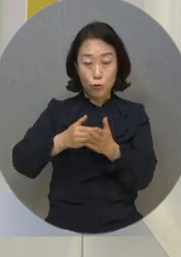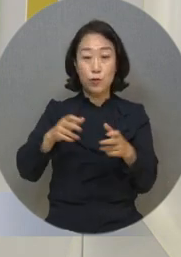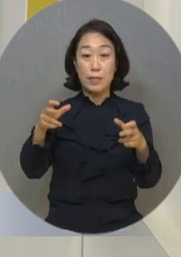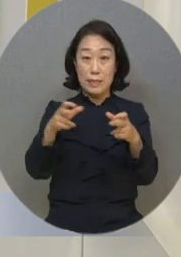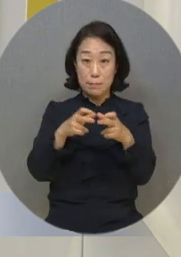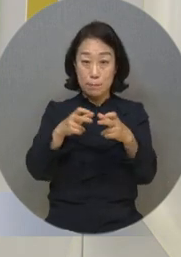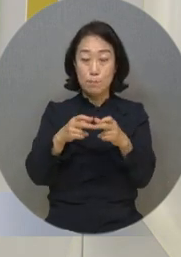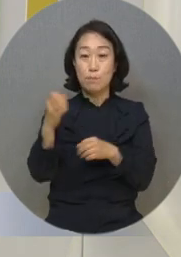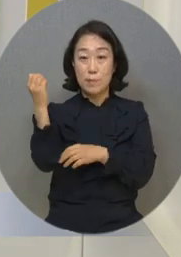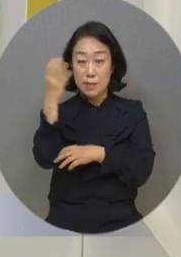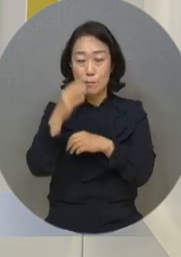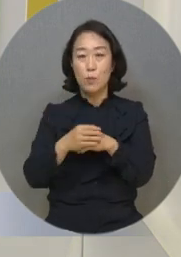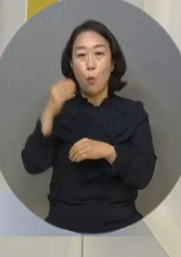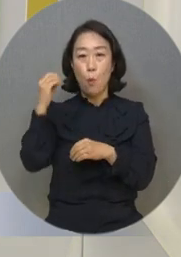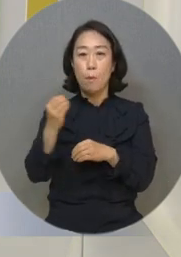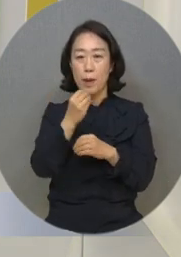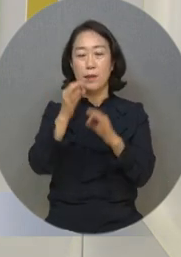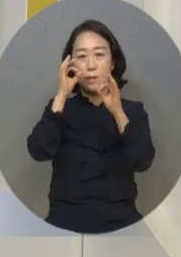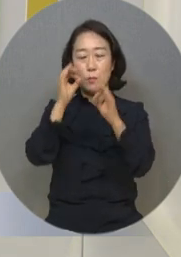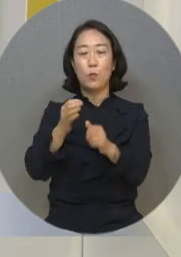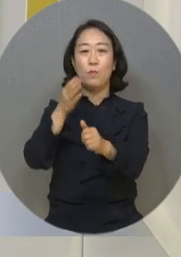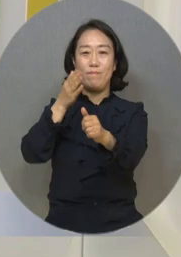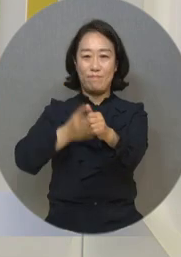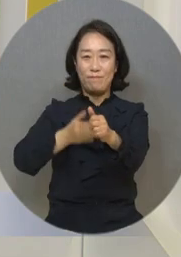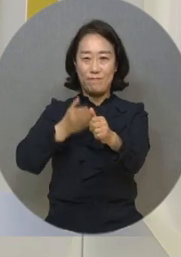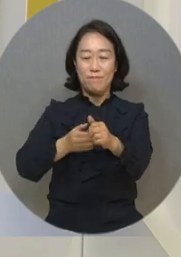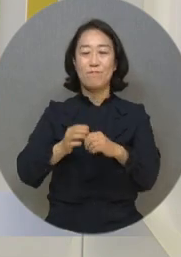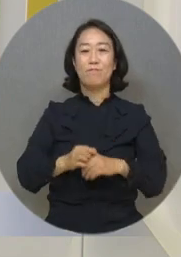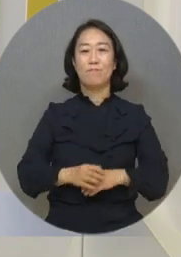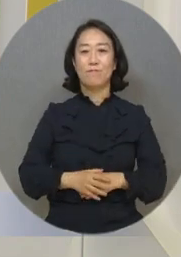장애인신문과 웰페어뉴스 홈페이지를 통해 확인할 수 있습니다